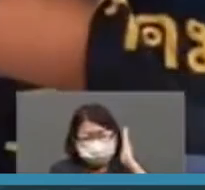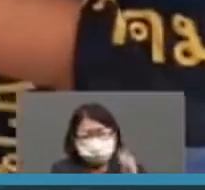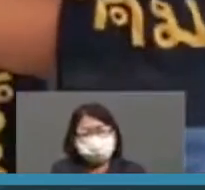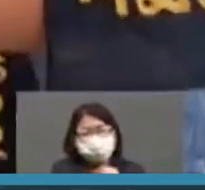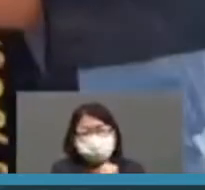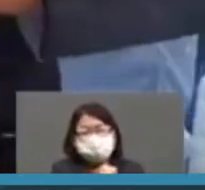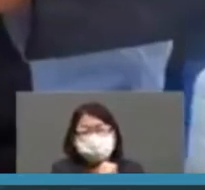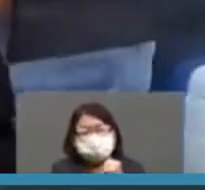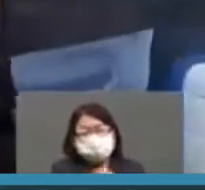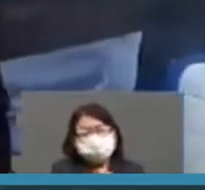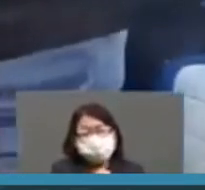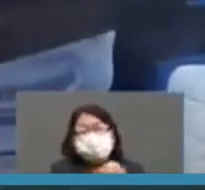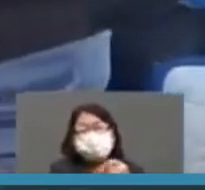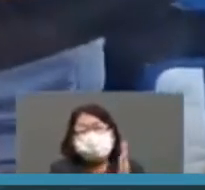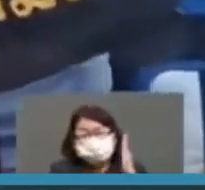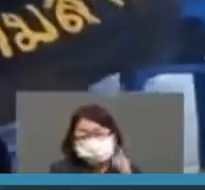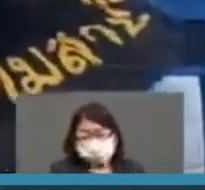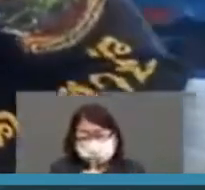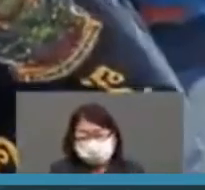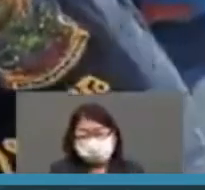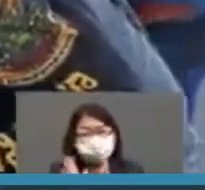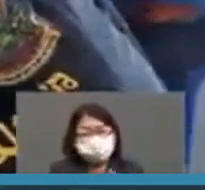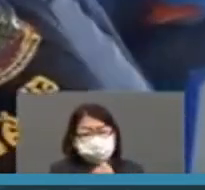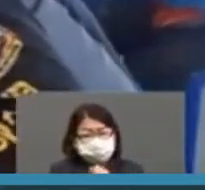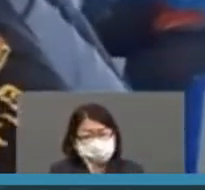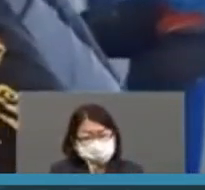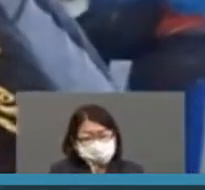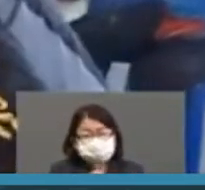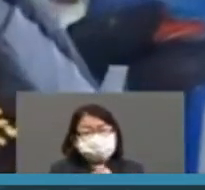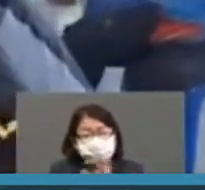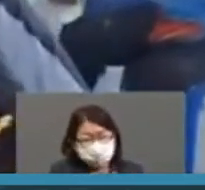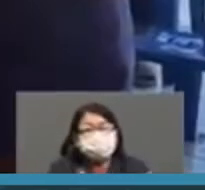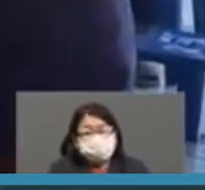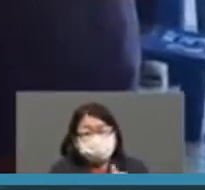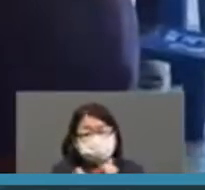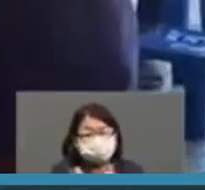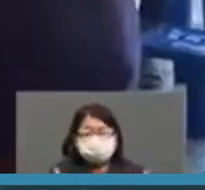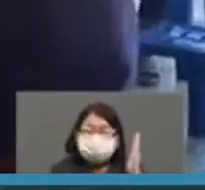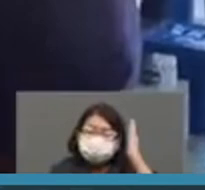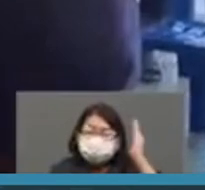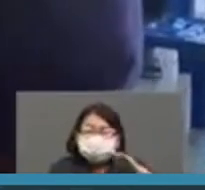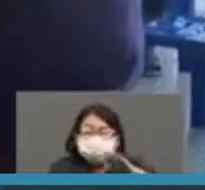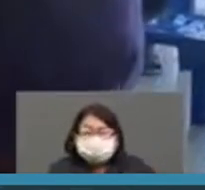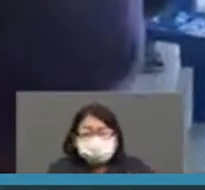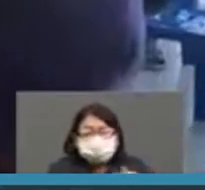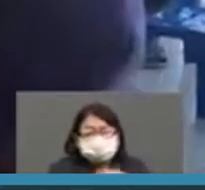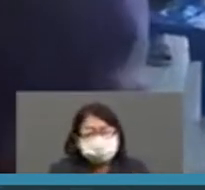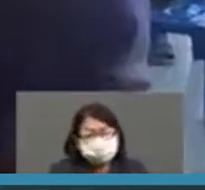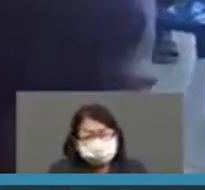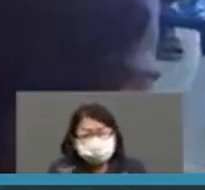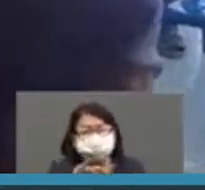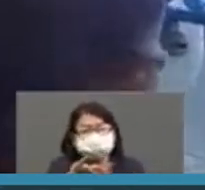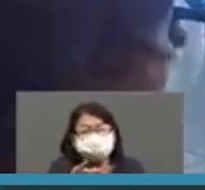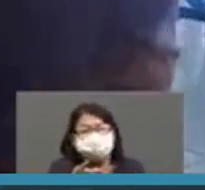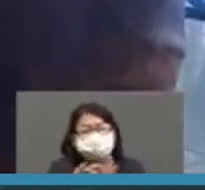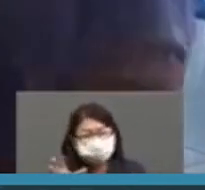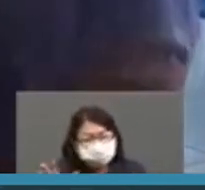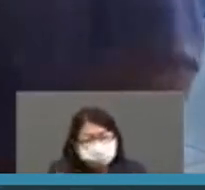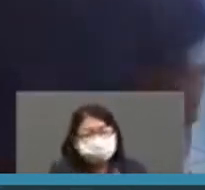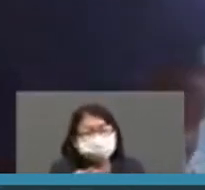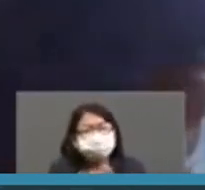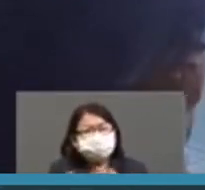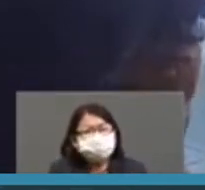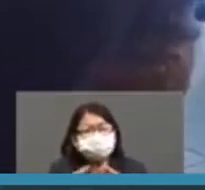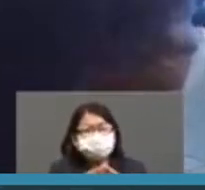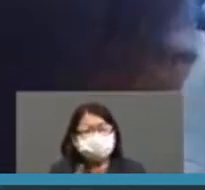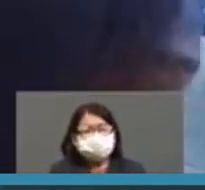7ก็จะไปขึ้นศาลแล้วก็อาจจะมีการเรื่องเกี่ยวกับเรื่องยาบ้าอยู่หลังจากให้ออกมาแล้วก็ยังไม่คงไว้เรื่องพฤติการนะครับเรื่อง